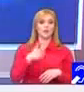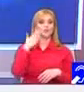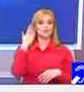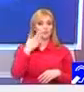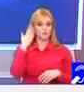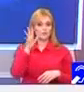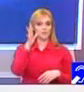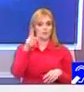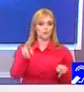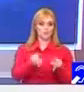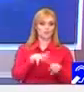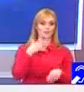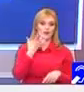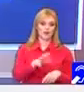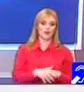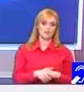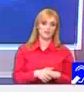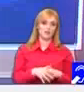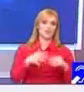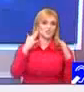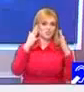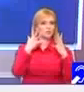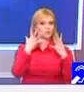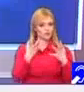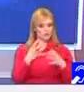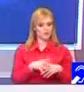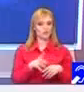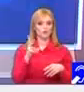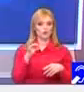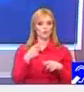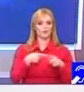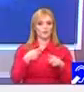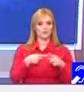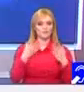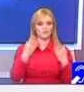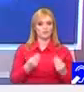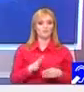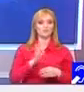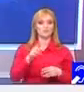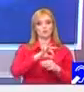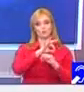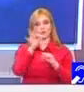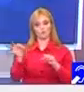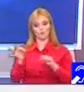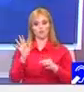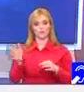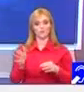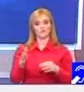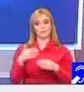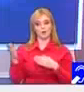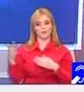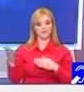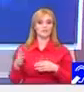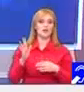România vremea se menține caldă. Cerul va fi mai mult posomorât, iar în prima parte a zilei în vest vor cădea precipitații. Vântul va